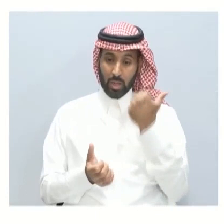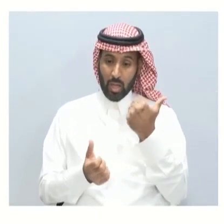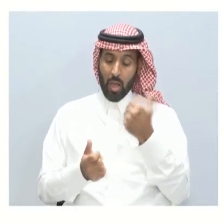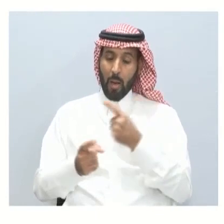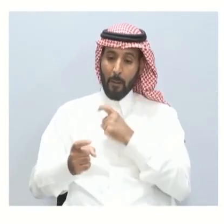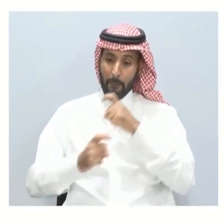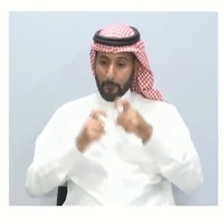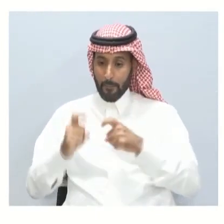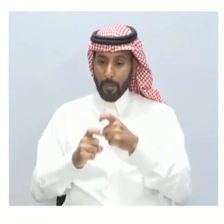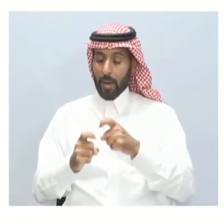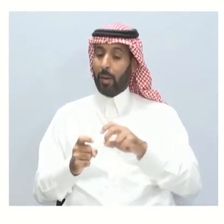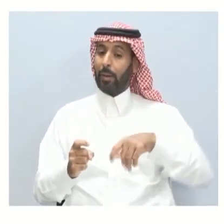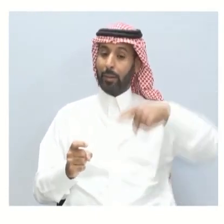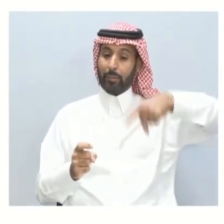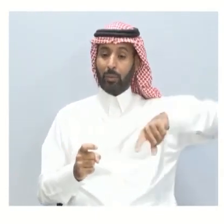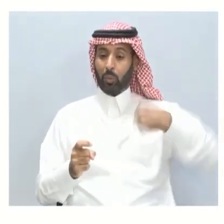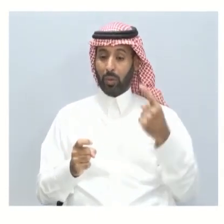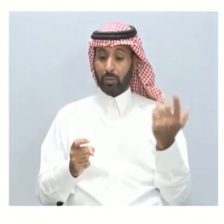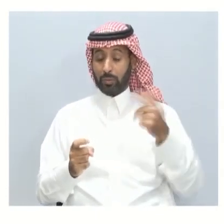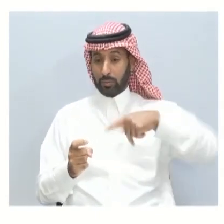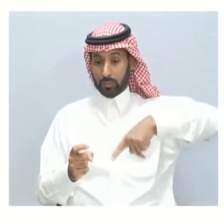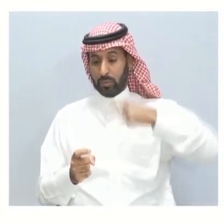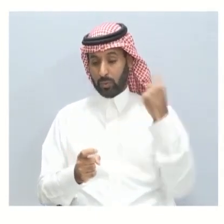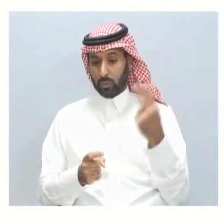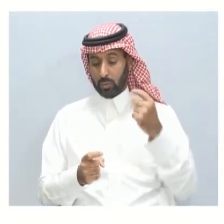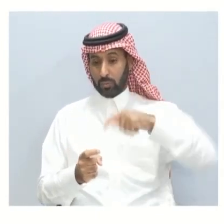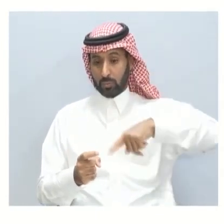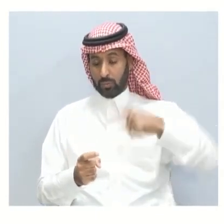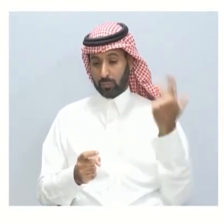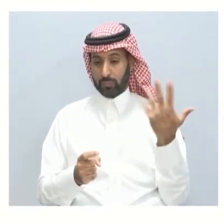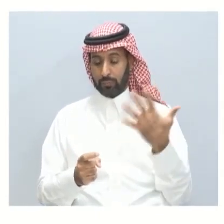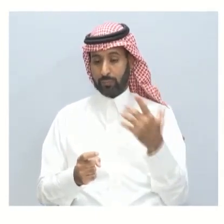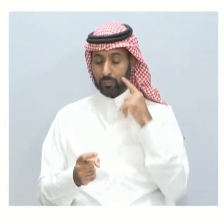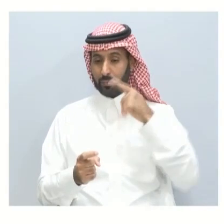بي 2 بي 3 بي 4 بي 5